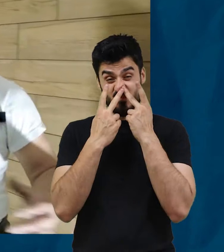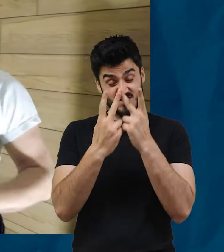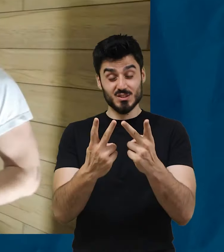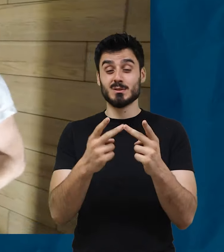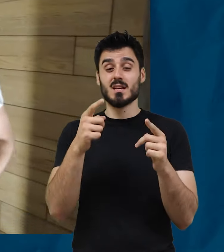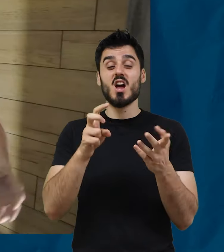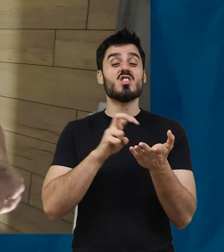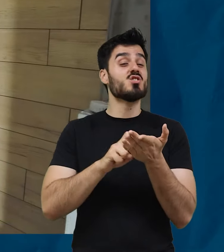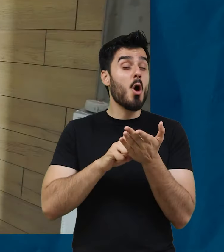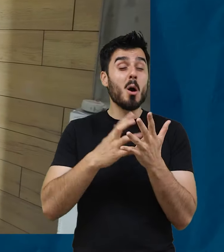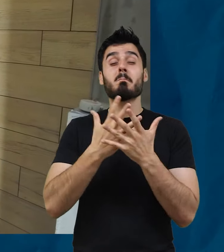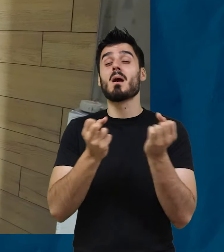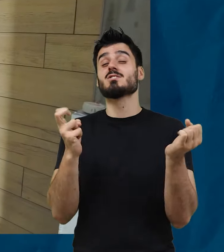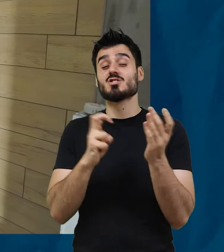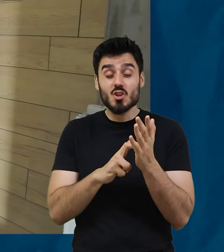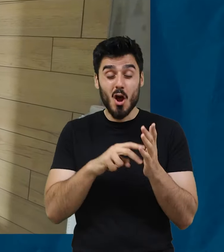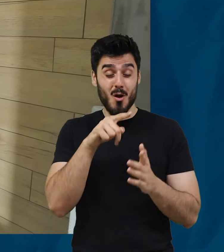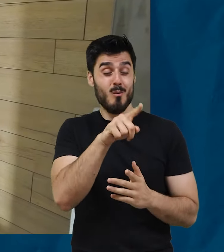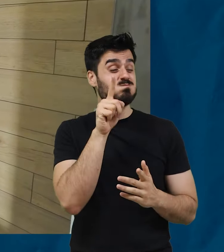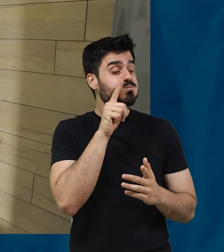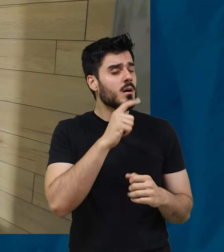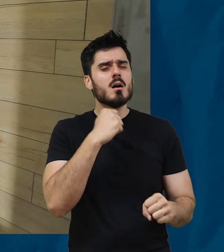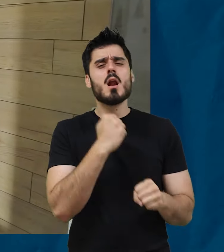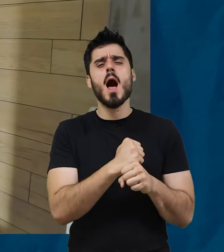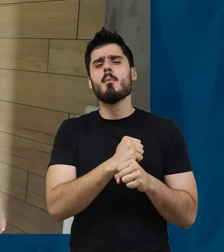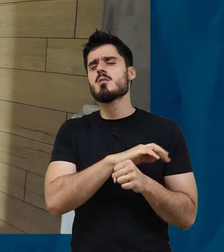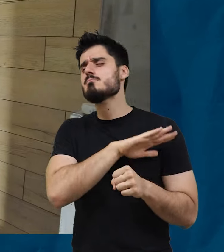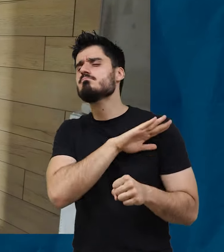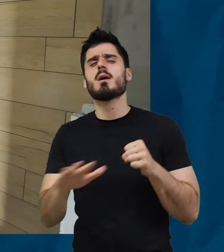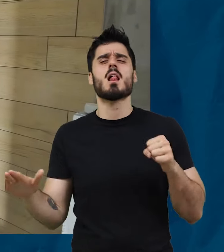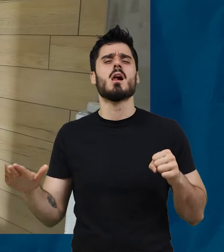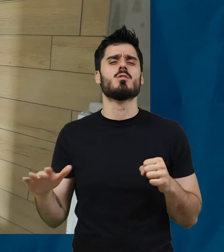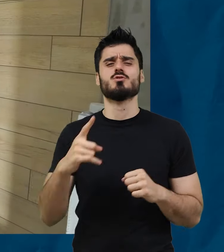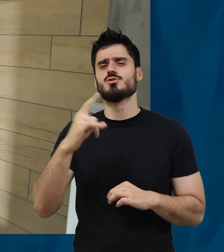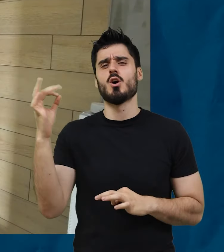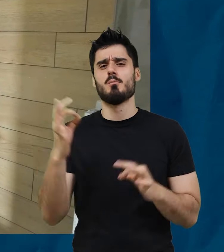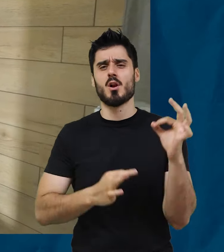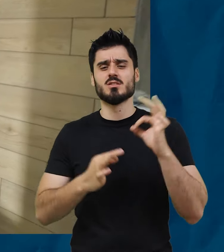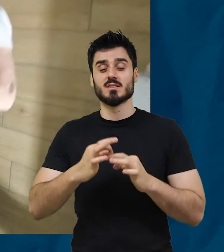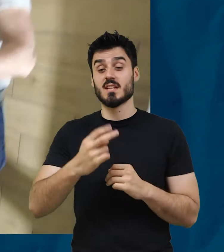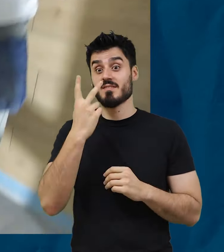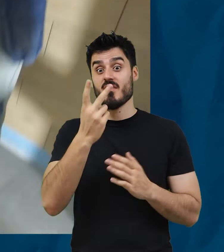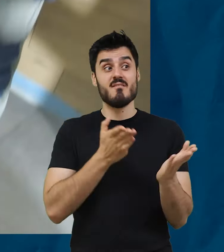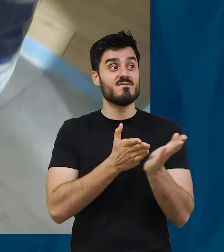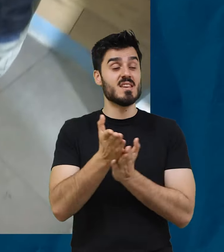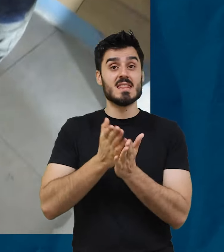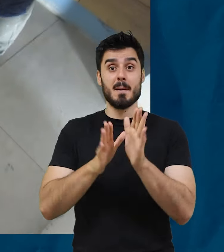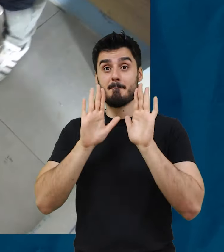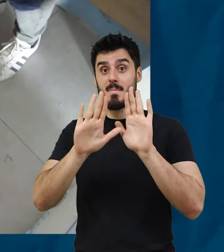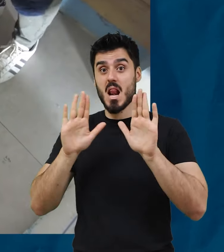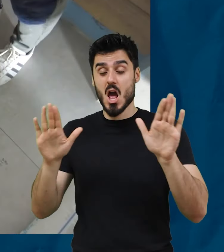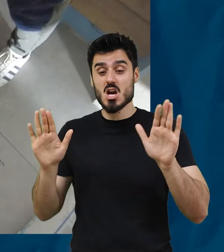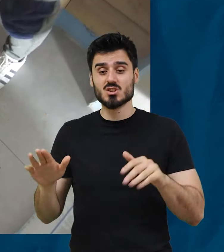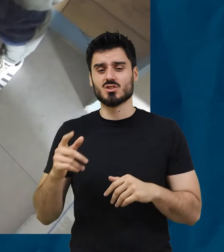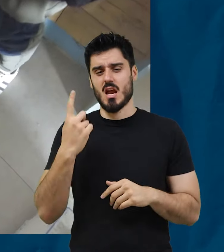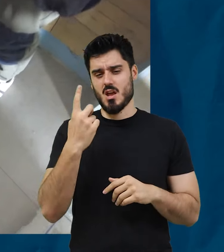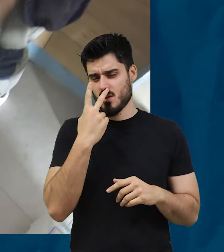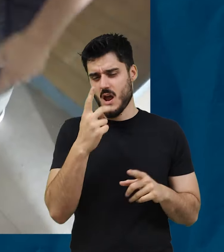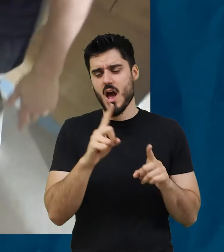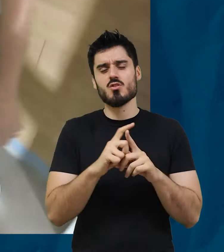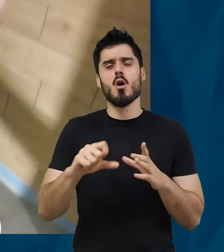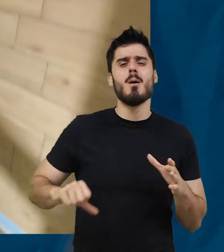Виждате, че с ток и без ток Мони всъщност е почти готов с банята. Използвали сме два вида плочки, едните са класически изглеждащи